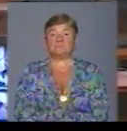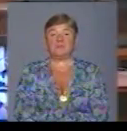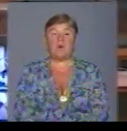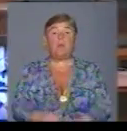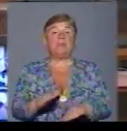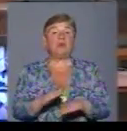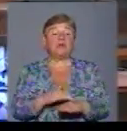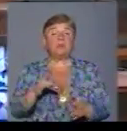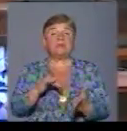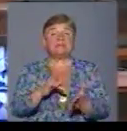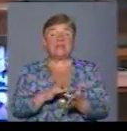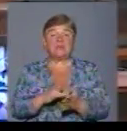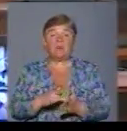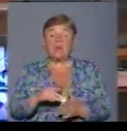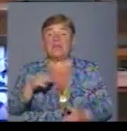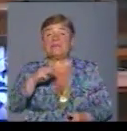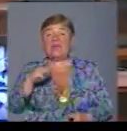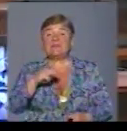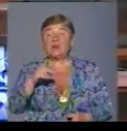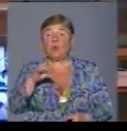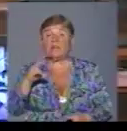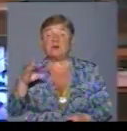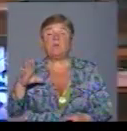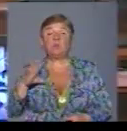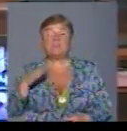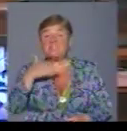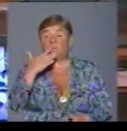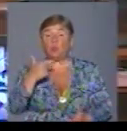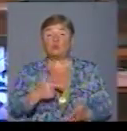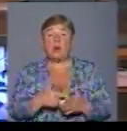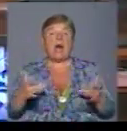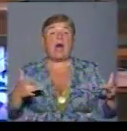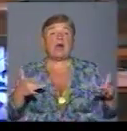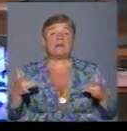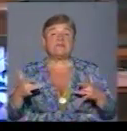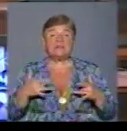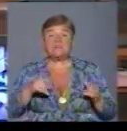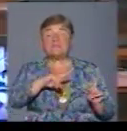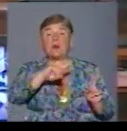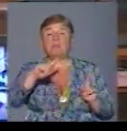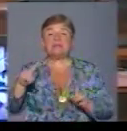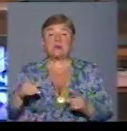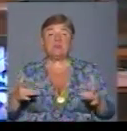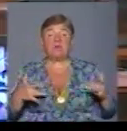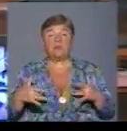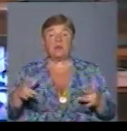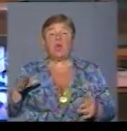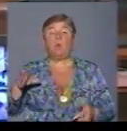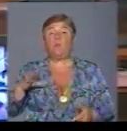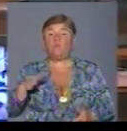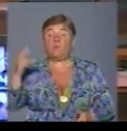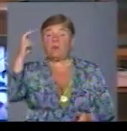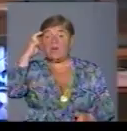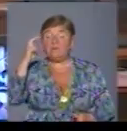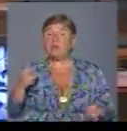Благодійний концерт на підтримку актора Тараса Гамаги відбудеться в Ужгороді. Артист Закарпатського облдраматтеатру перебуває у Києві та потребує